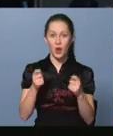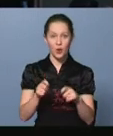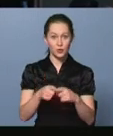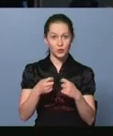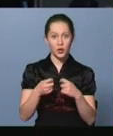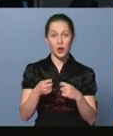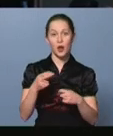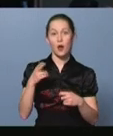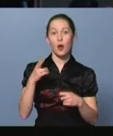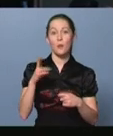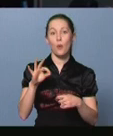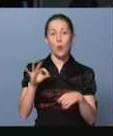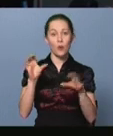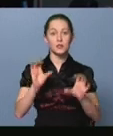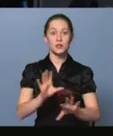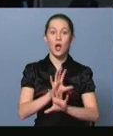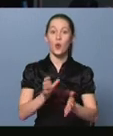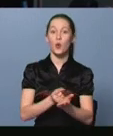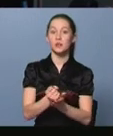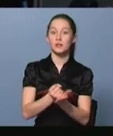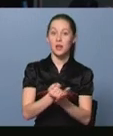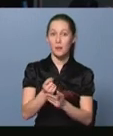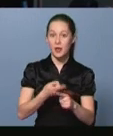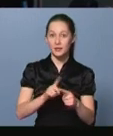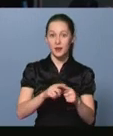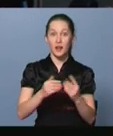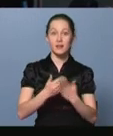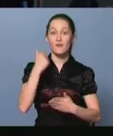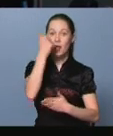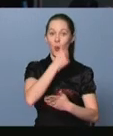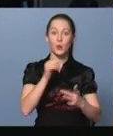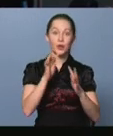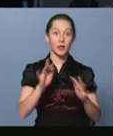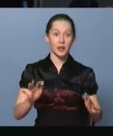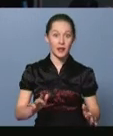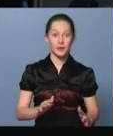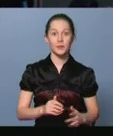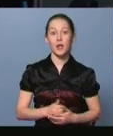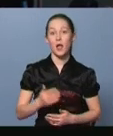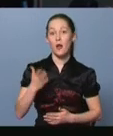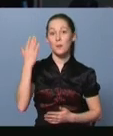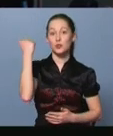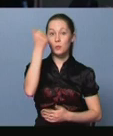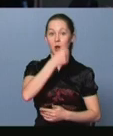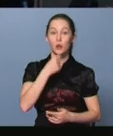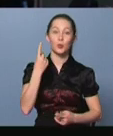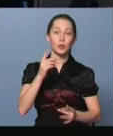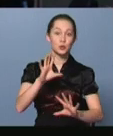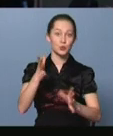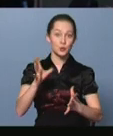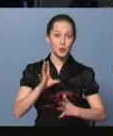по незаконной заготовке новогодних елей. Если правильно я помню, в прошлом году один случай у